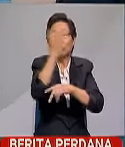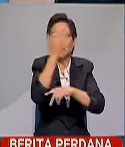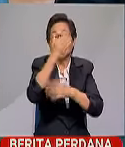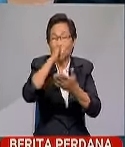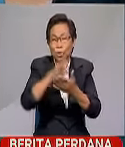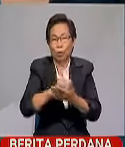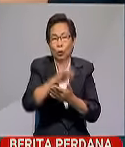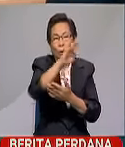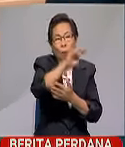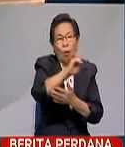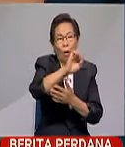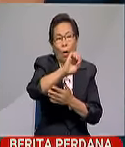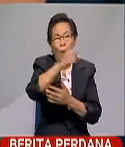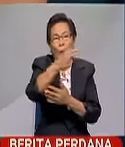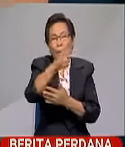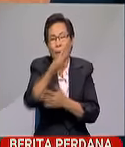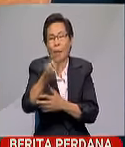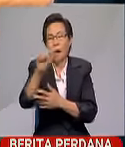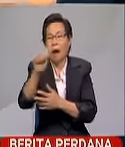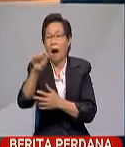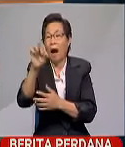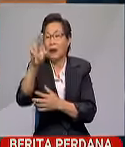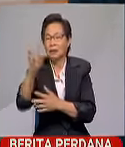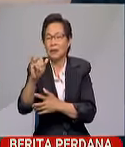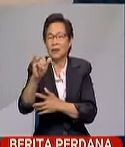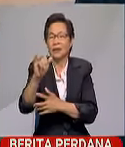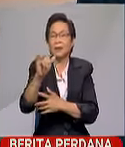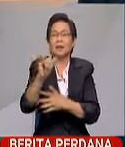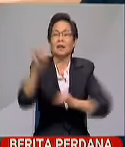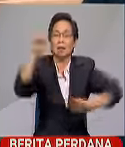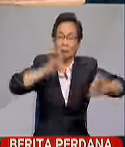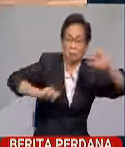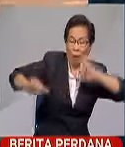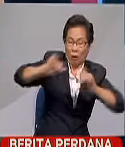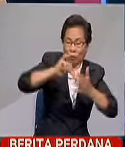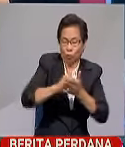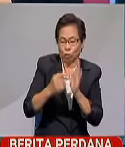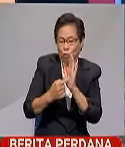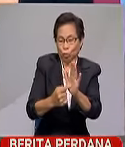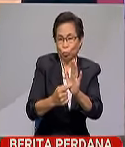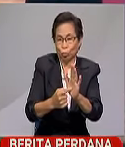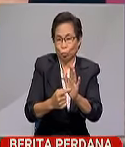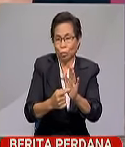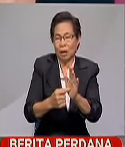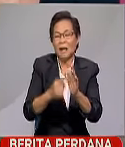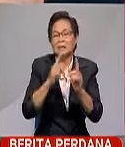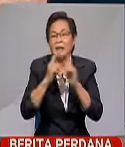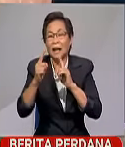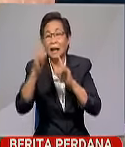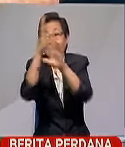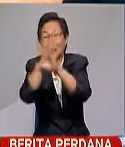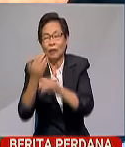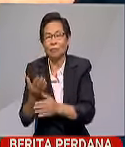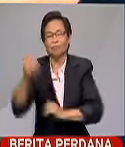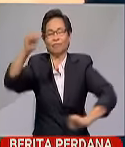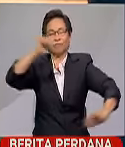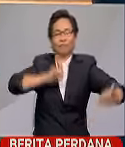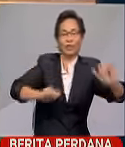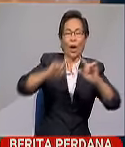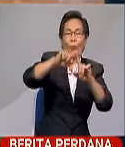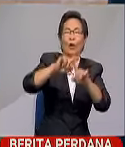tersebut, Muhammad Azri Ali, naskah asal teater Semarak Pertiwiku yang menampilkan dialek Sarawak berjaya dipentaskan